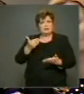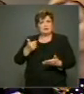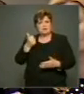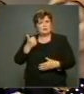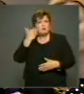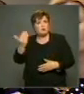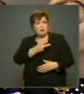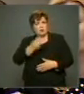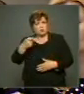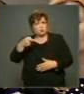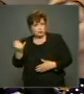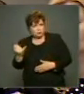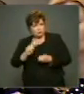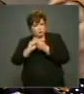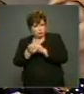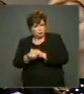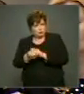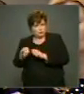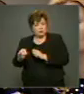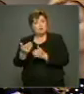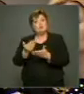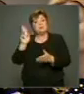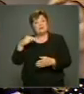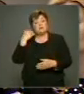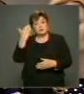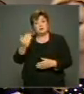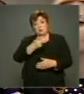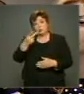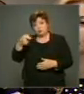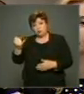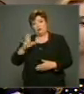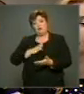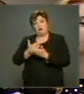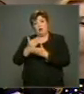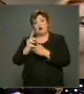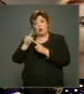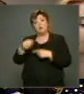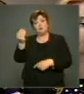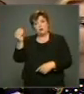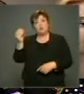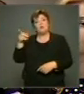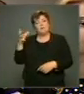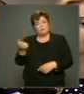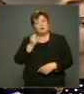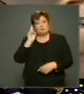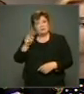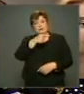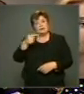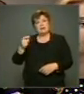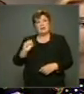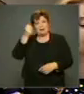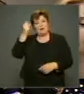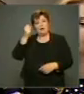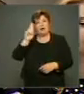vasta silloin, meillä on sen verran irrotettava rahaa, että voidaan aidosti 100 miljoonaa euroa